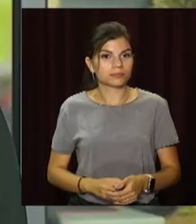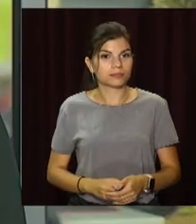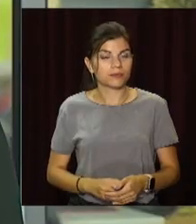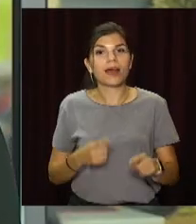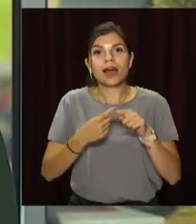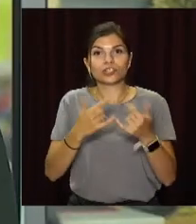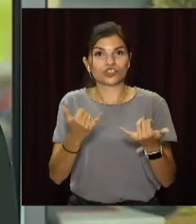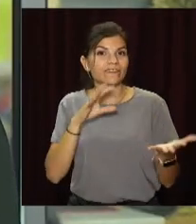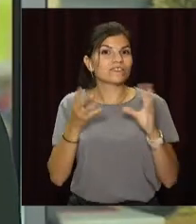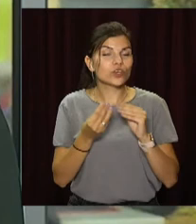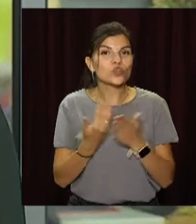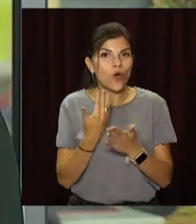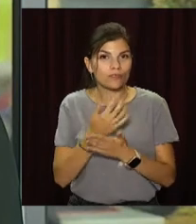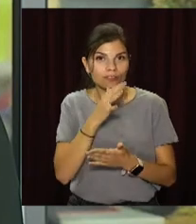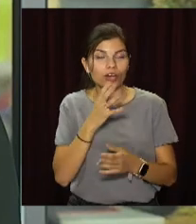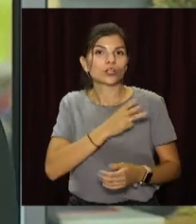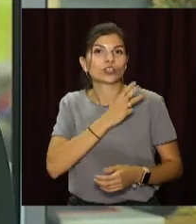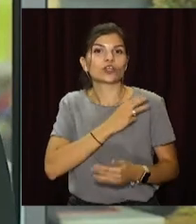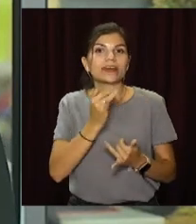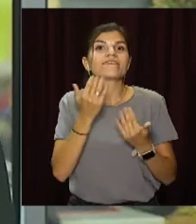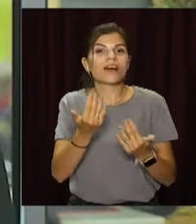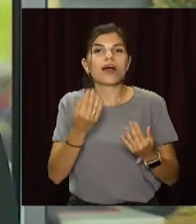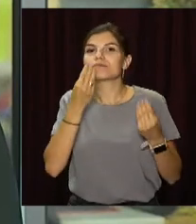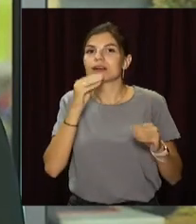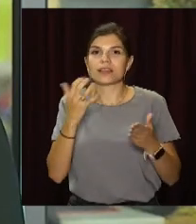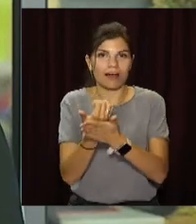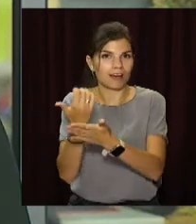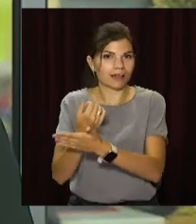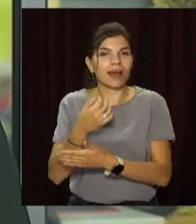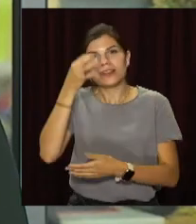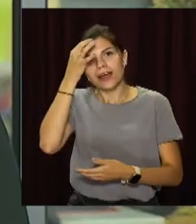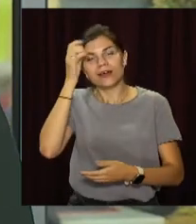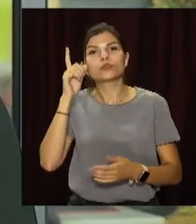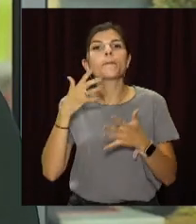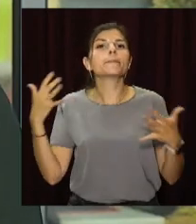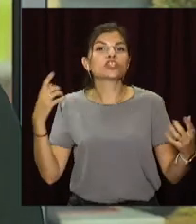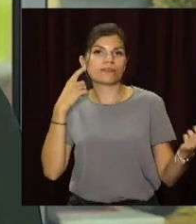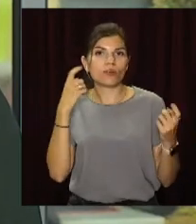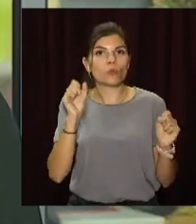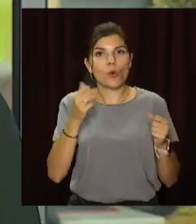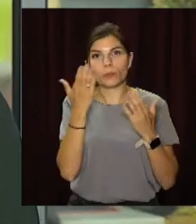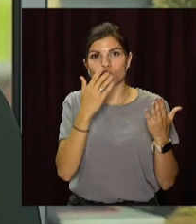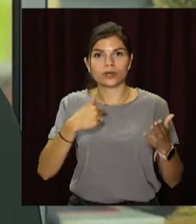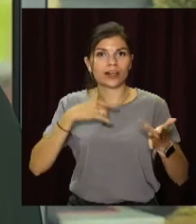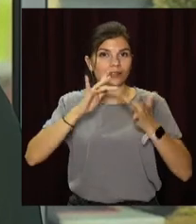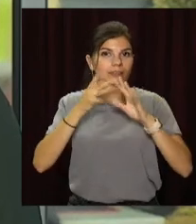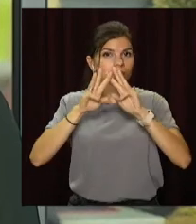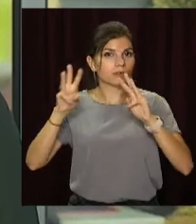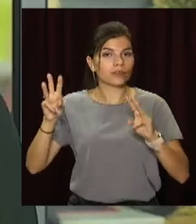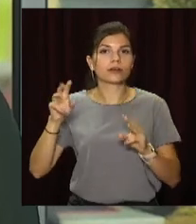А це були всі новини на цю годину. Бажаю вам яскравих перемог. І нагадую, що більше інформації можна прочитати на нашому